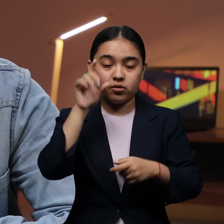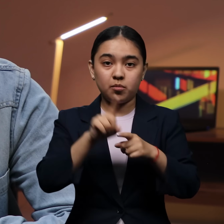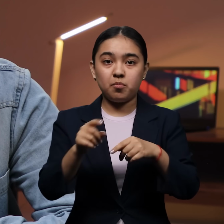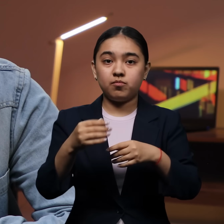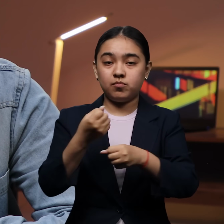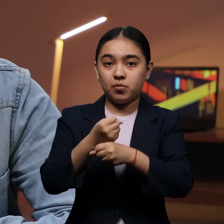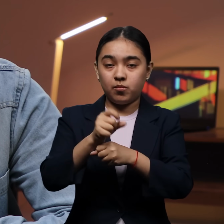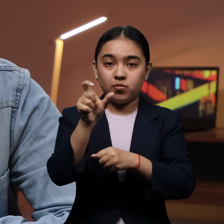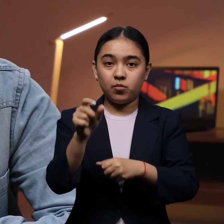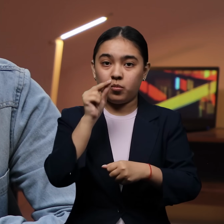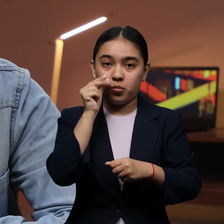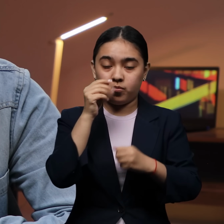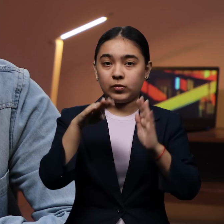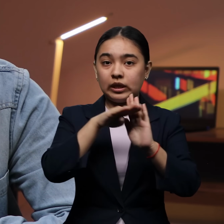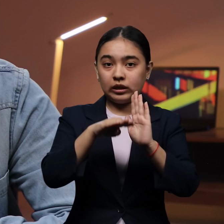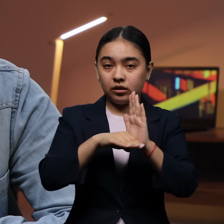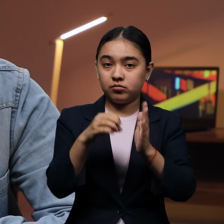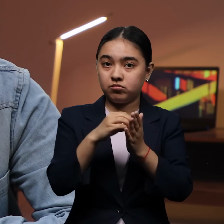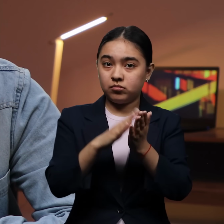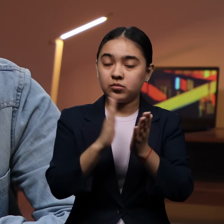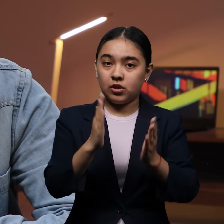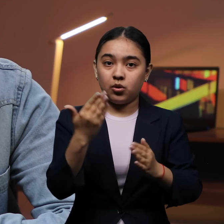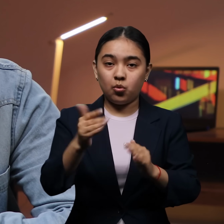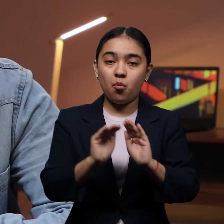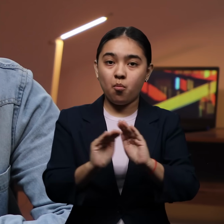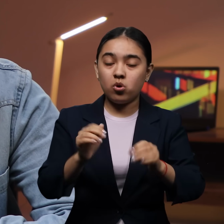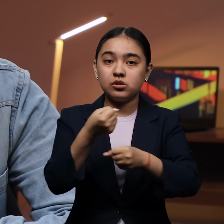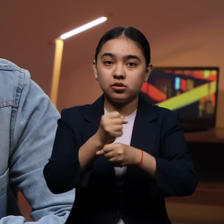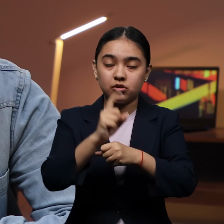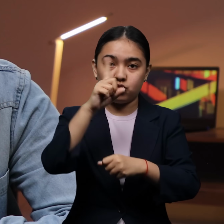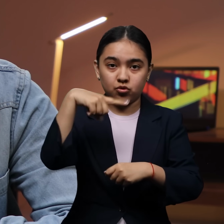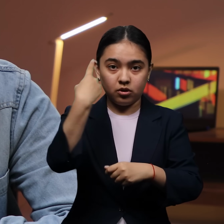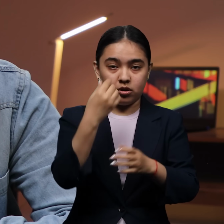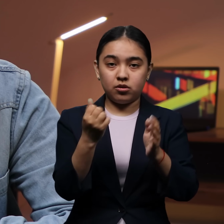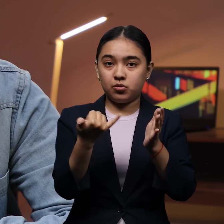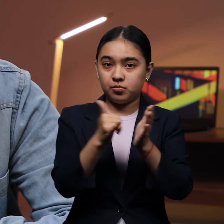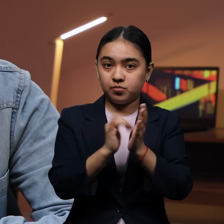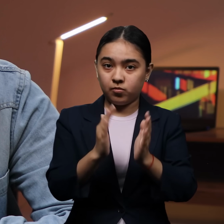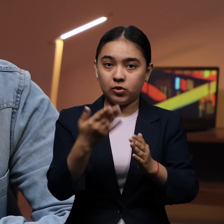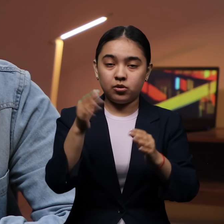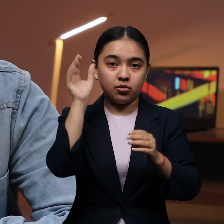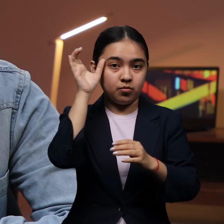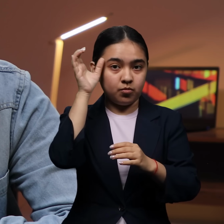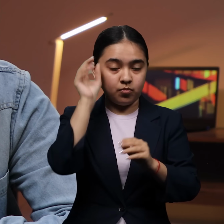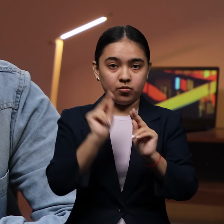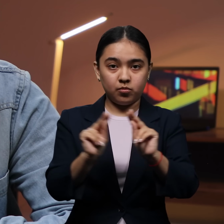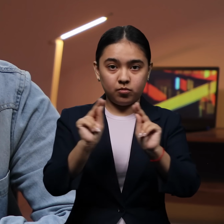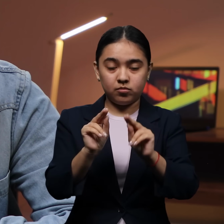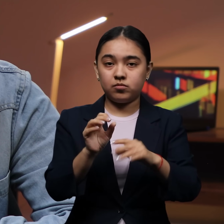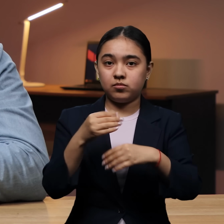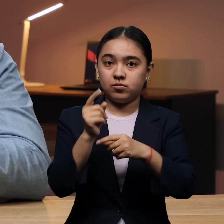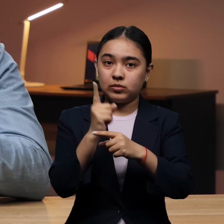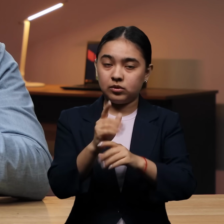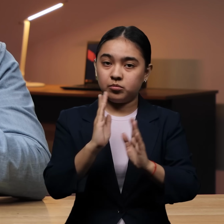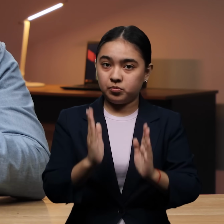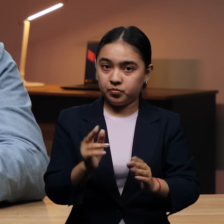O'zbekistonda ham pedofillarning reyestri yuritiladigan bo'ldi. Bu reyestrga bolalarni zo'rlagan shaxslar kiritiladi va ularga ta'lim sohasida ishlash